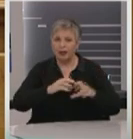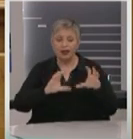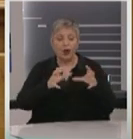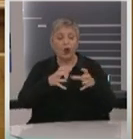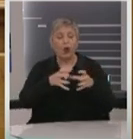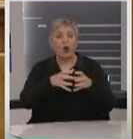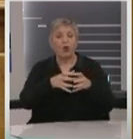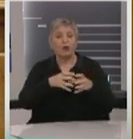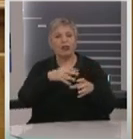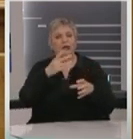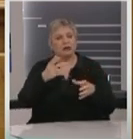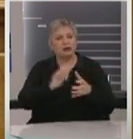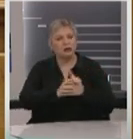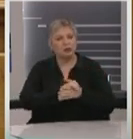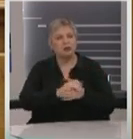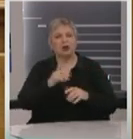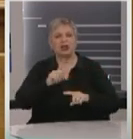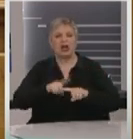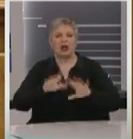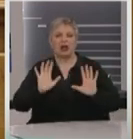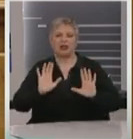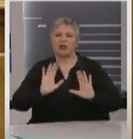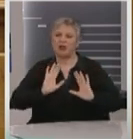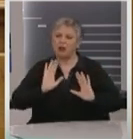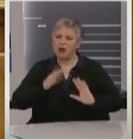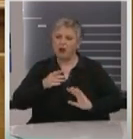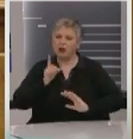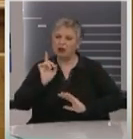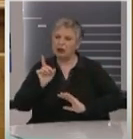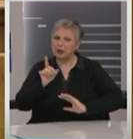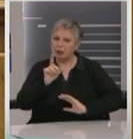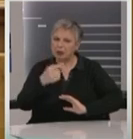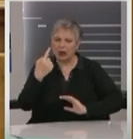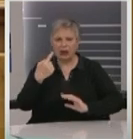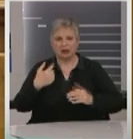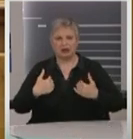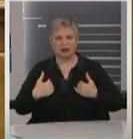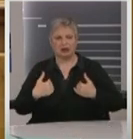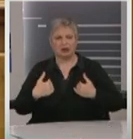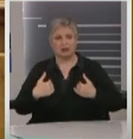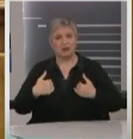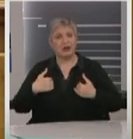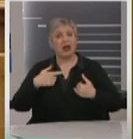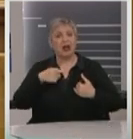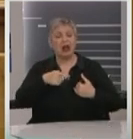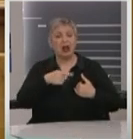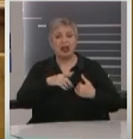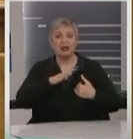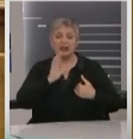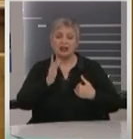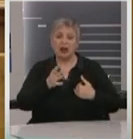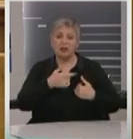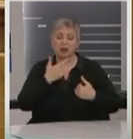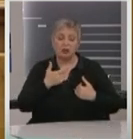χώρα. Όλοι κρίνονται. Όμως, μιας και μπήκατε στον κόπο να διαβάσετε τα αποφθέγματα της πρώην Προέδρου, που είναι λογικό να